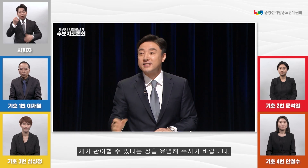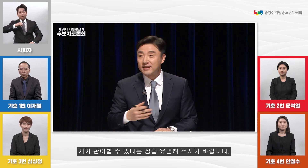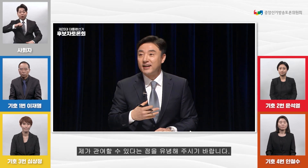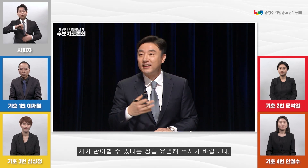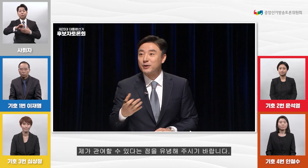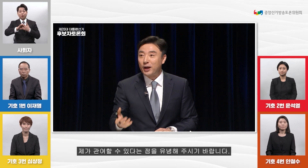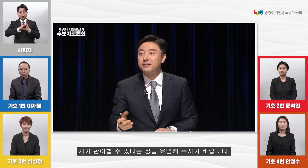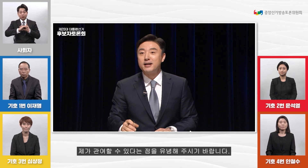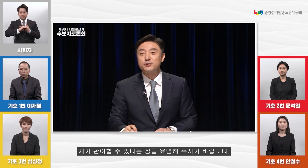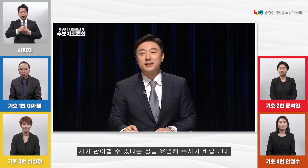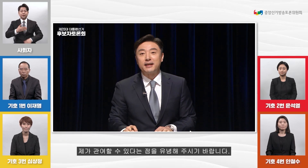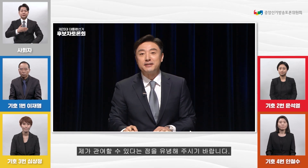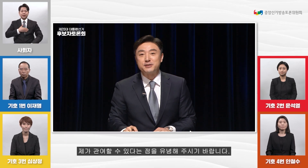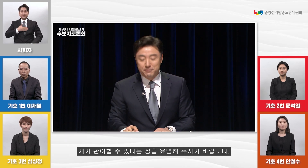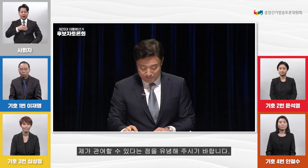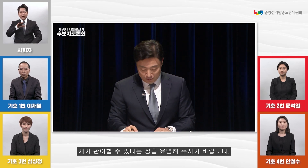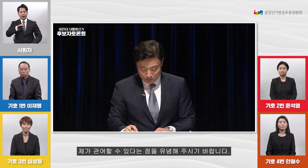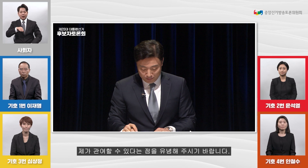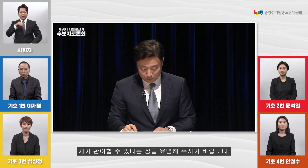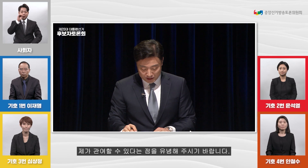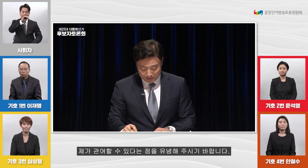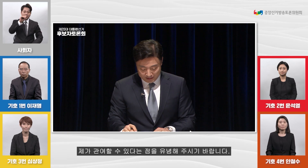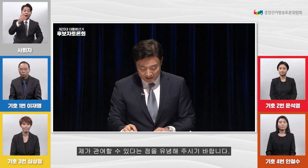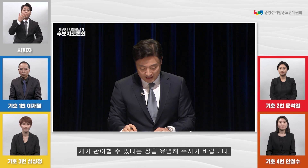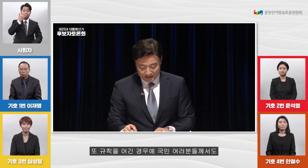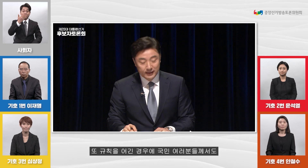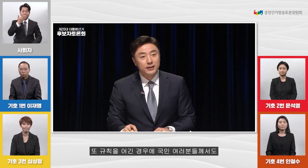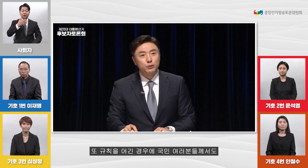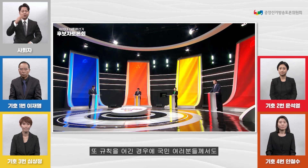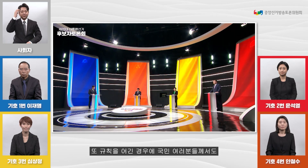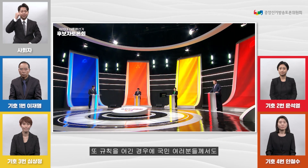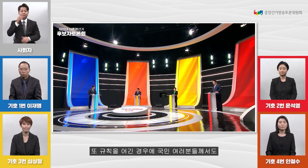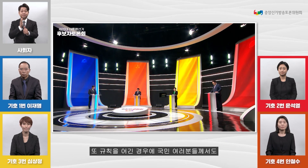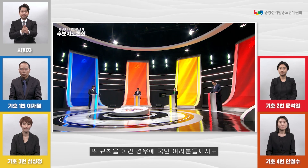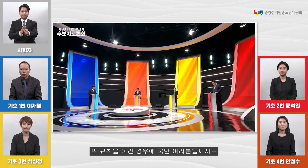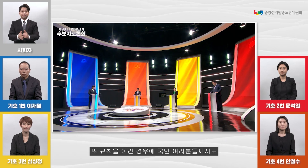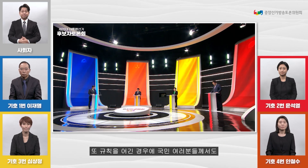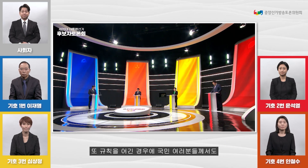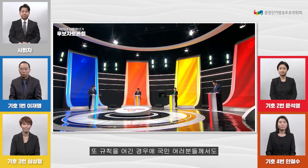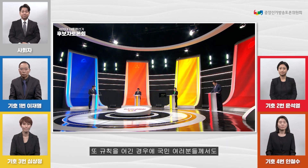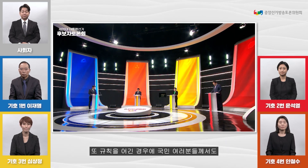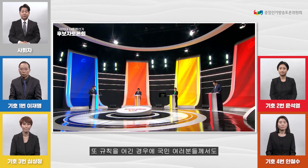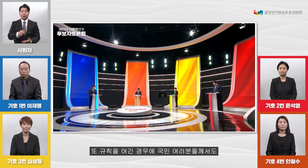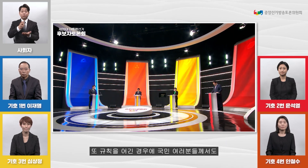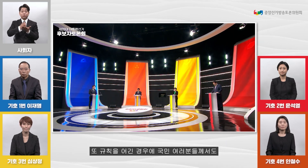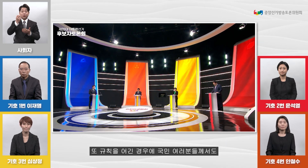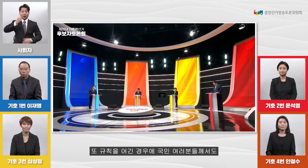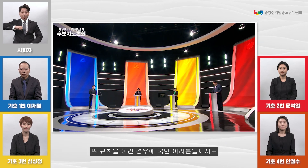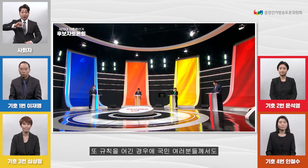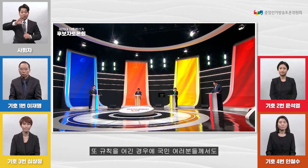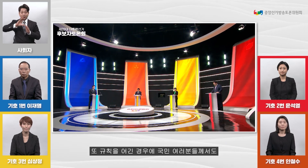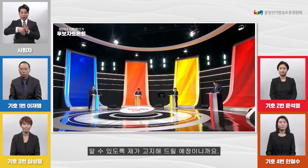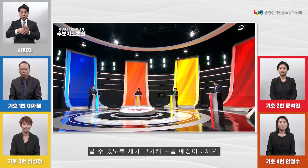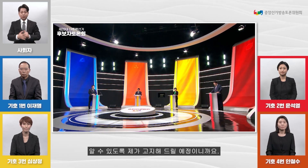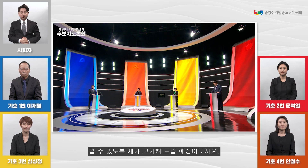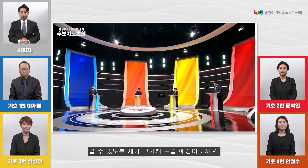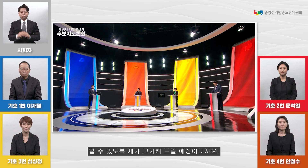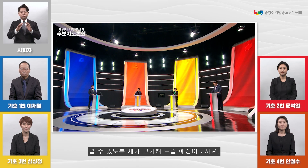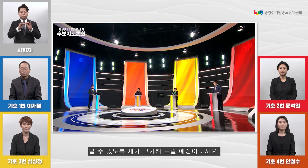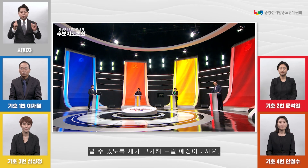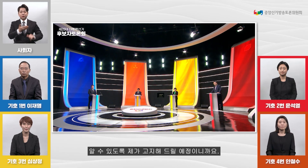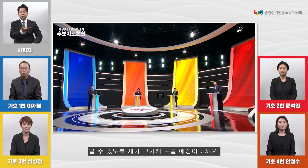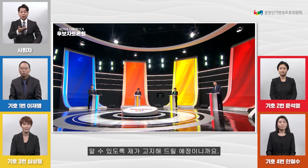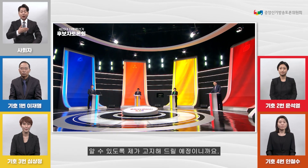경우에는 제가 관여할 수 있다는 점 유념해 주시기 바랍니다. 또 규칙을 어긴 경우에 이 국민 여러분들께서도 알 수